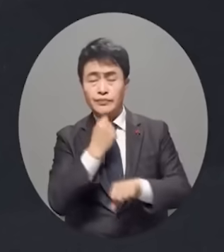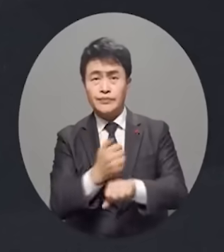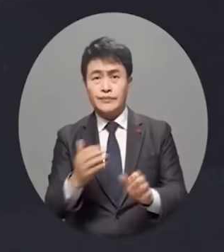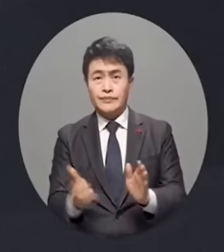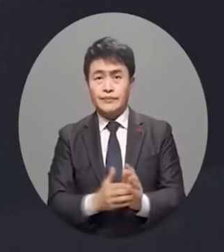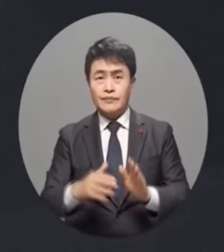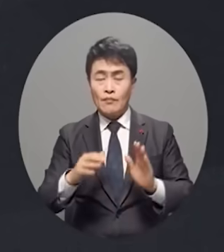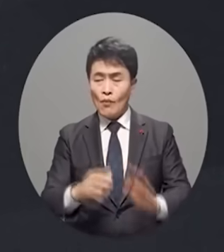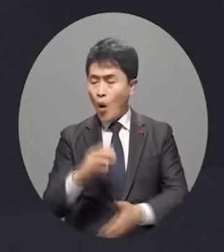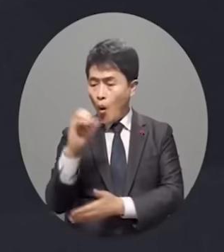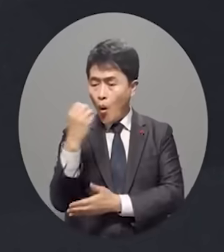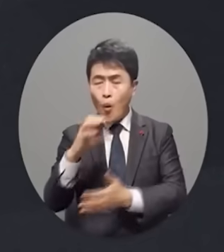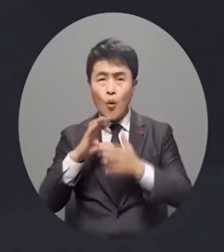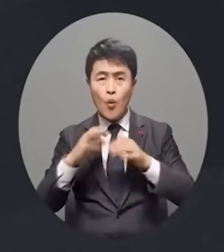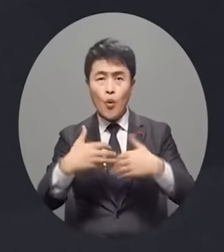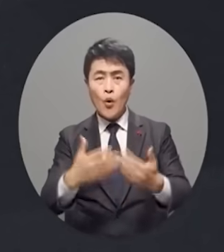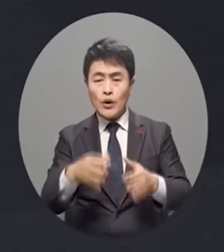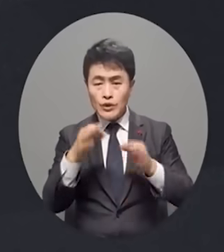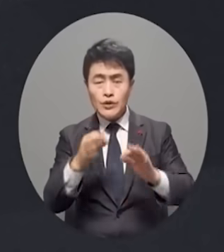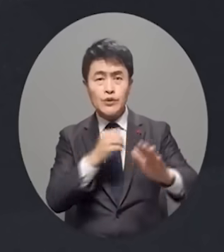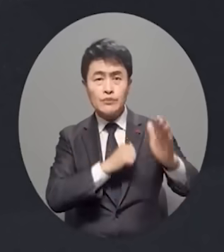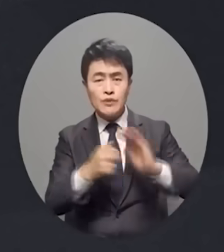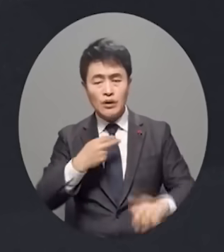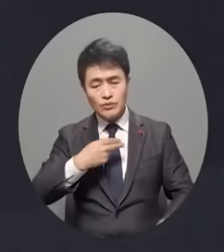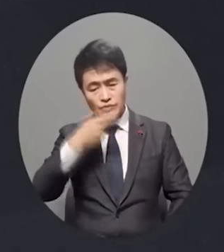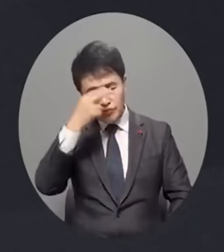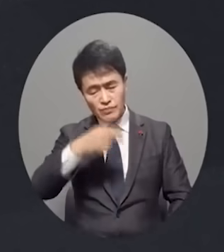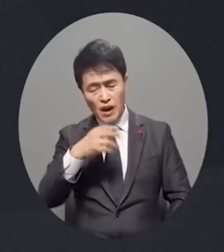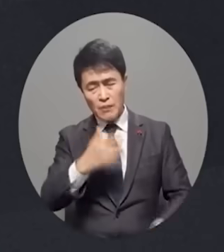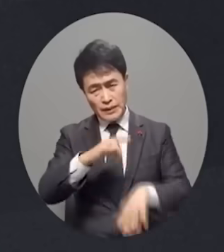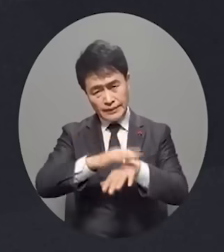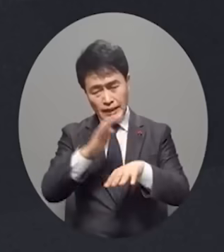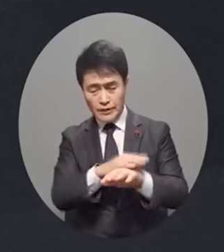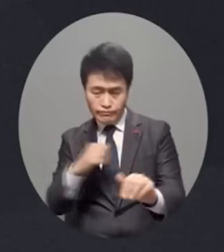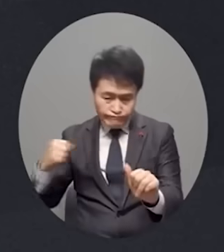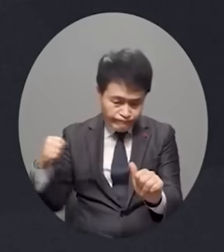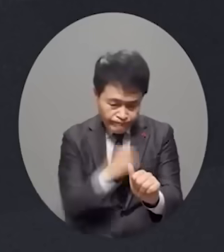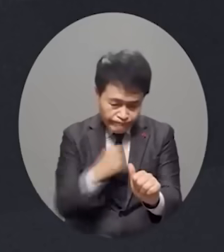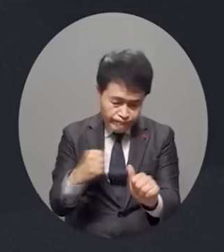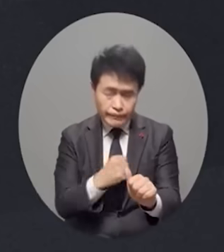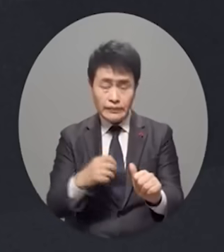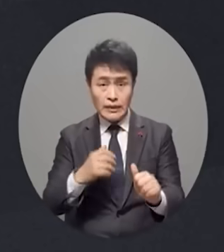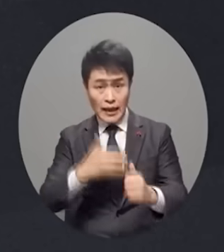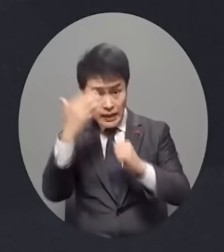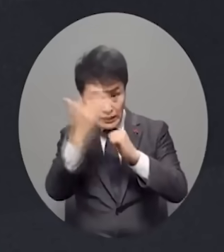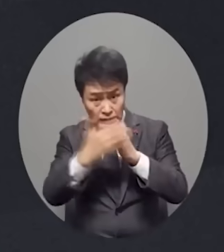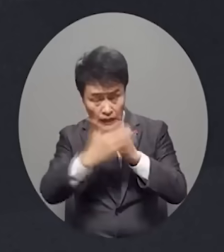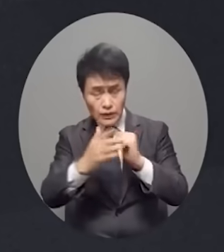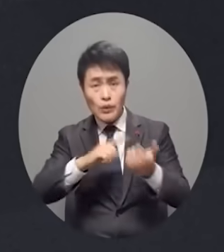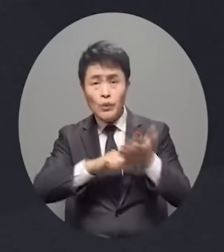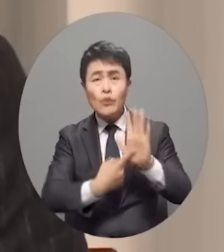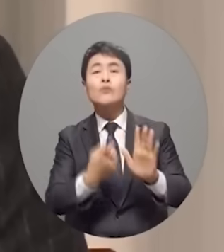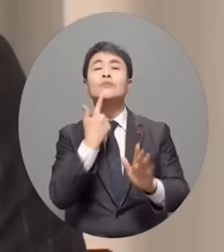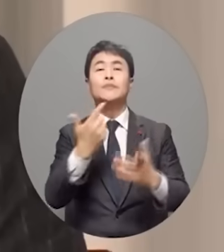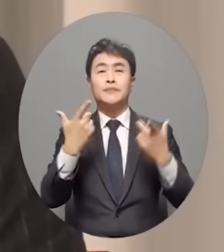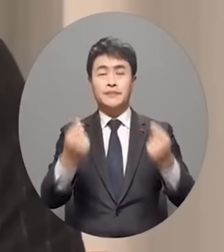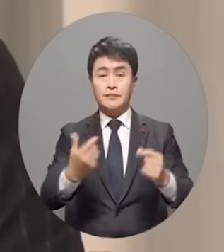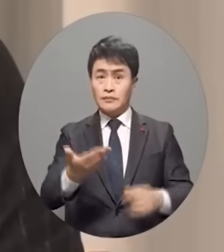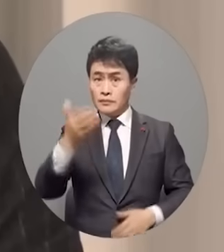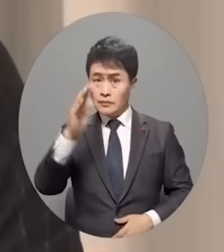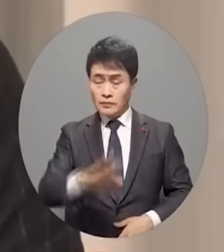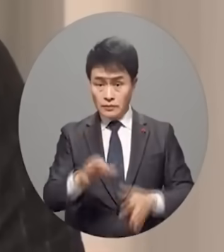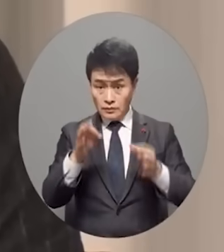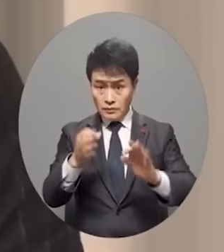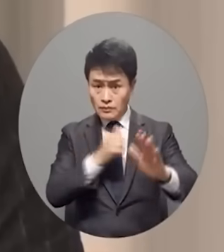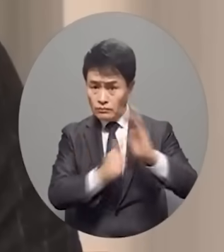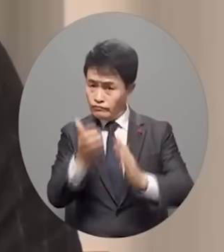앞서 임 씨는 언론을 통해 김 선수가 술만 먹으면 상습적으로 폭행했다며 사진을 공개한 바 있습니다. 하지만 김